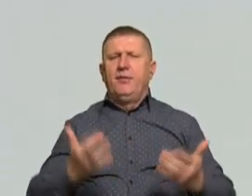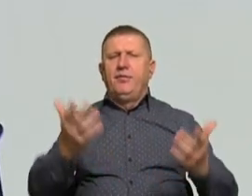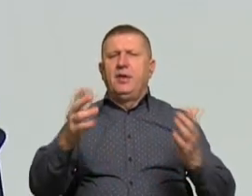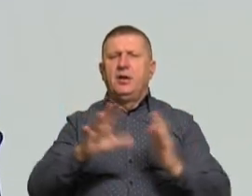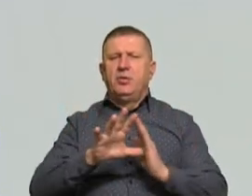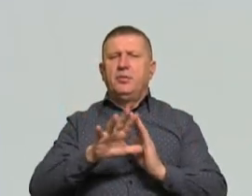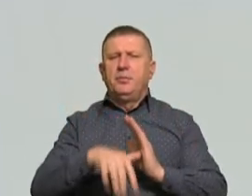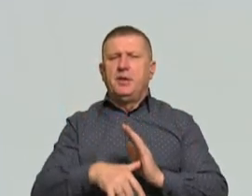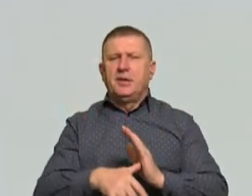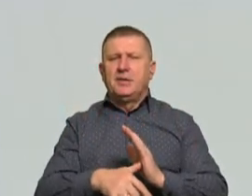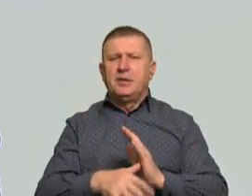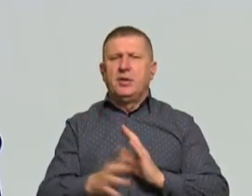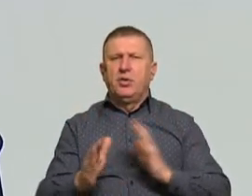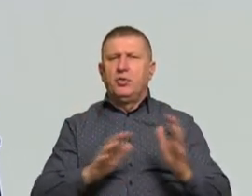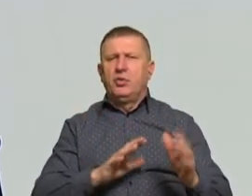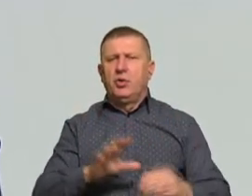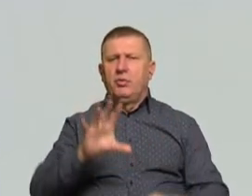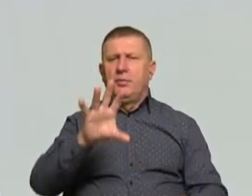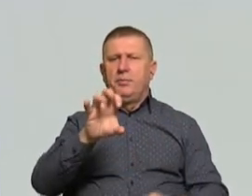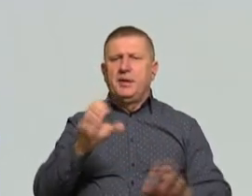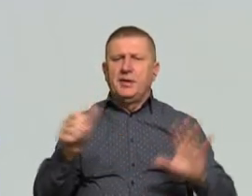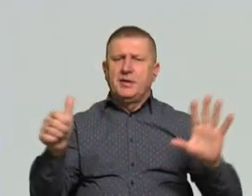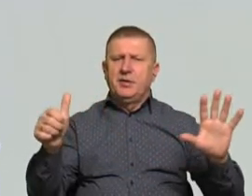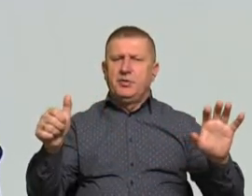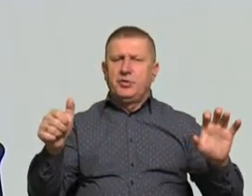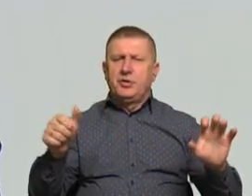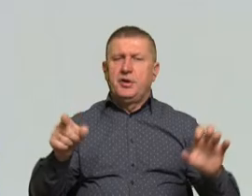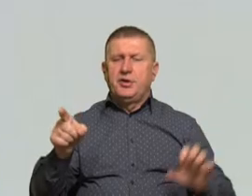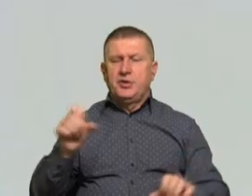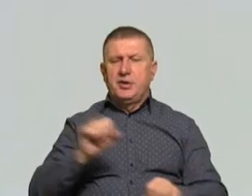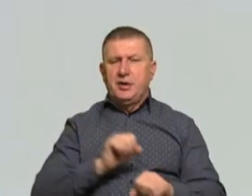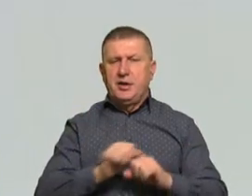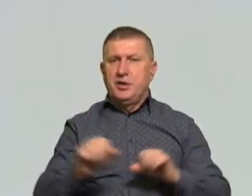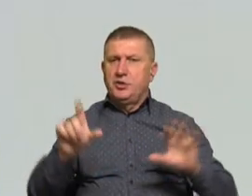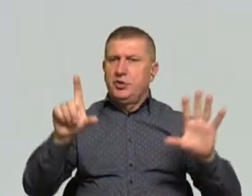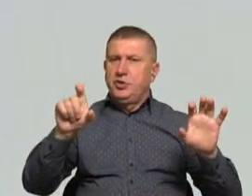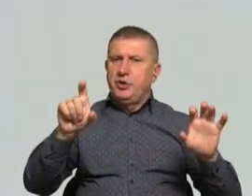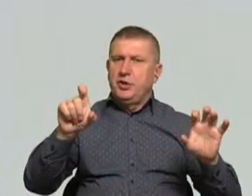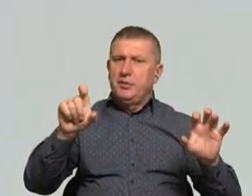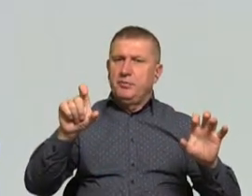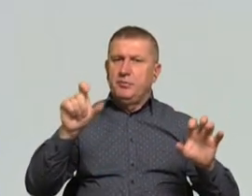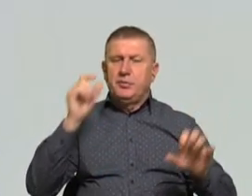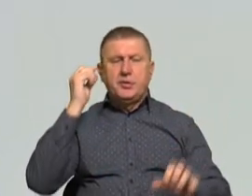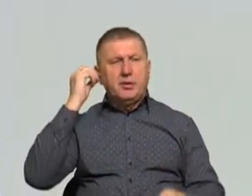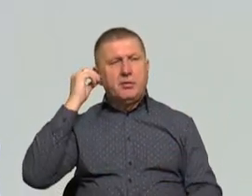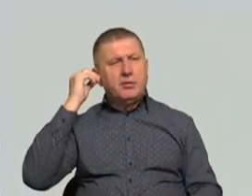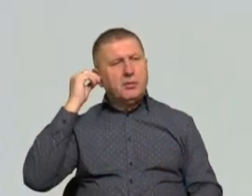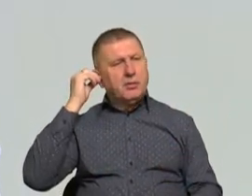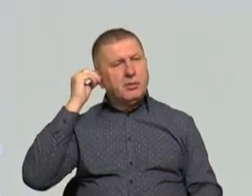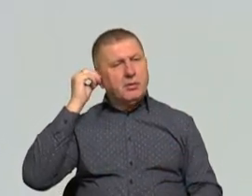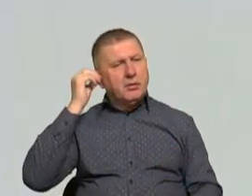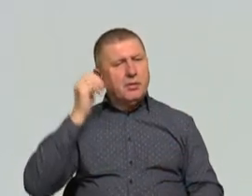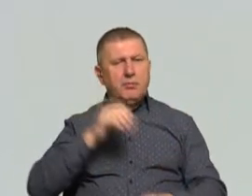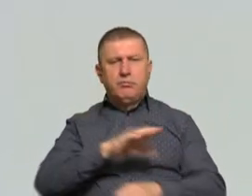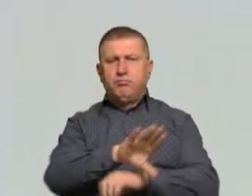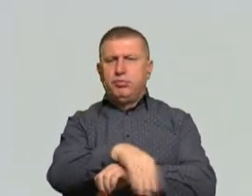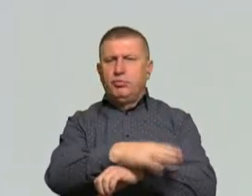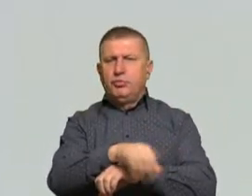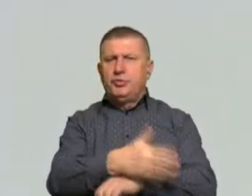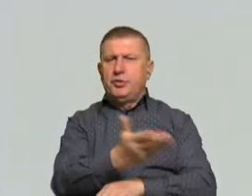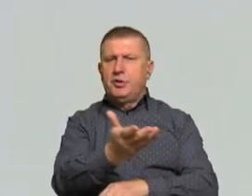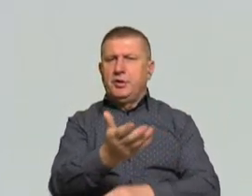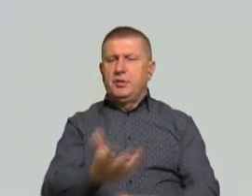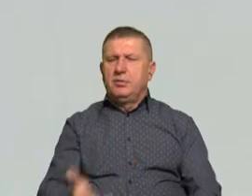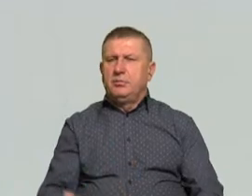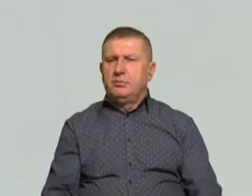ja szacowałem, że to jest 500-600. Bardzo fajnie, że pani sprawdziła. Okazuje się, że ich jest jeszcze więcej, czyli 700 lokali. 700 pustostanów w Bielsku-Białej,